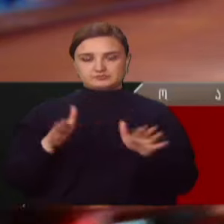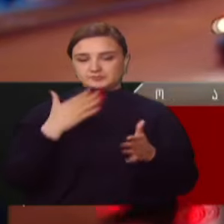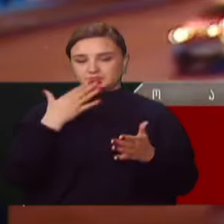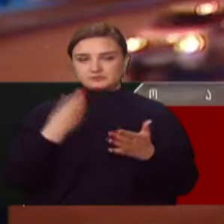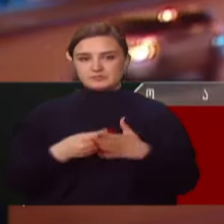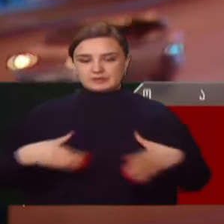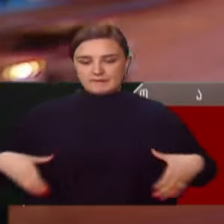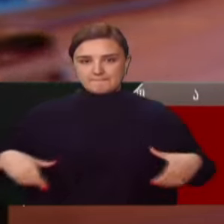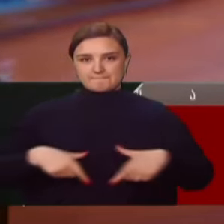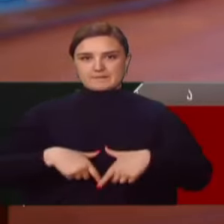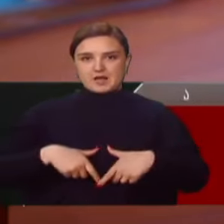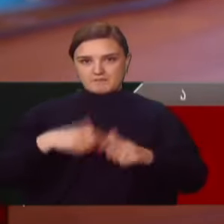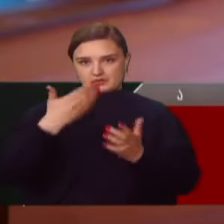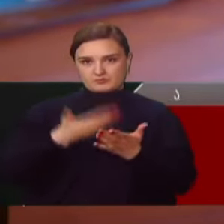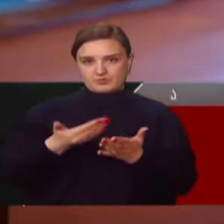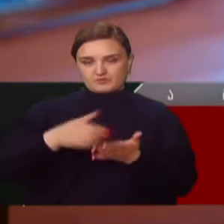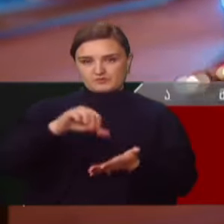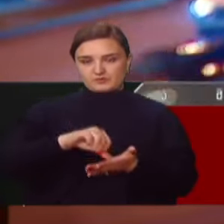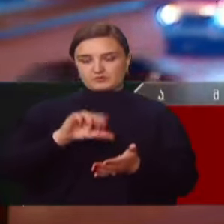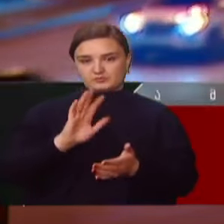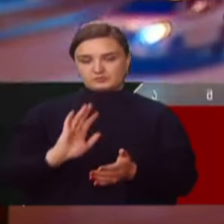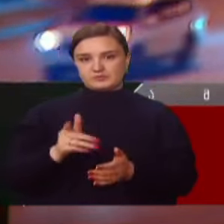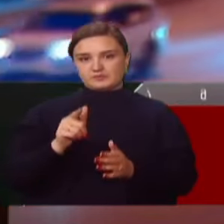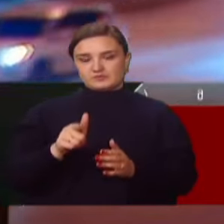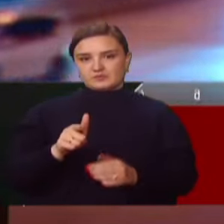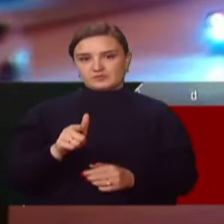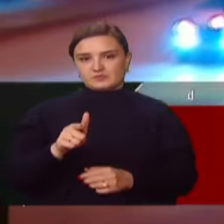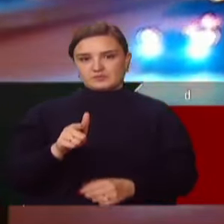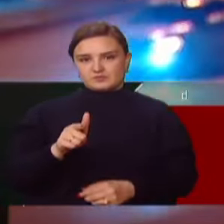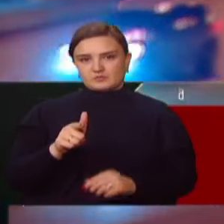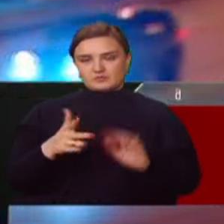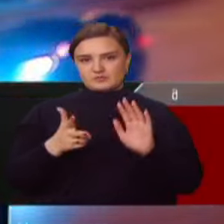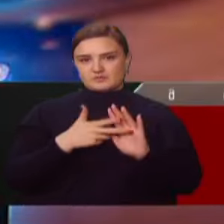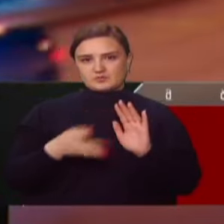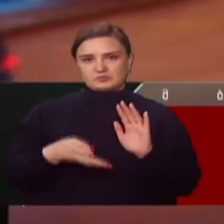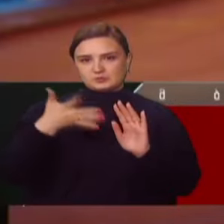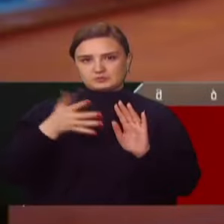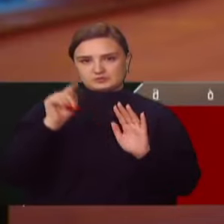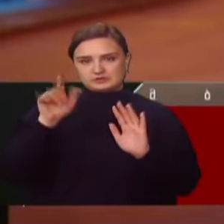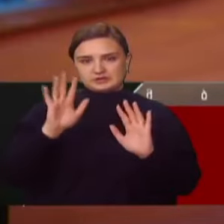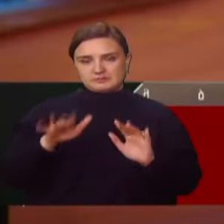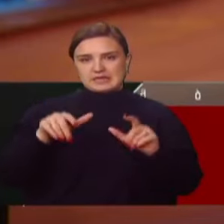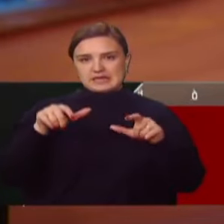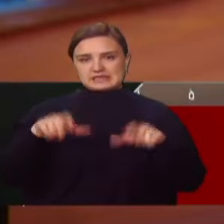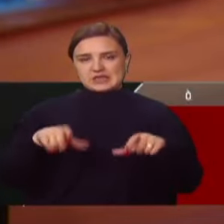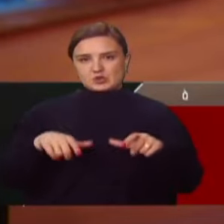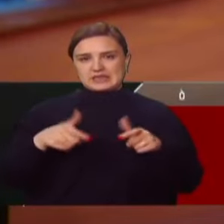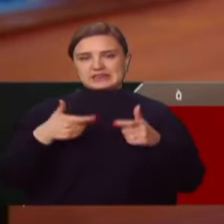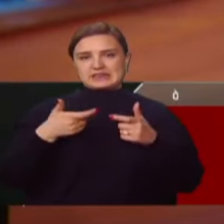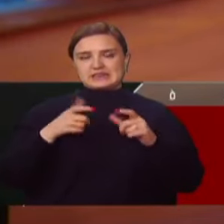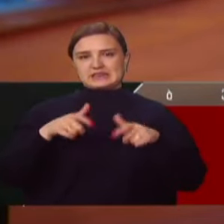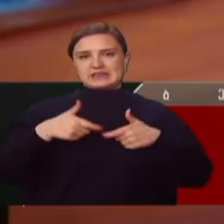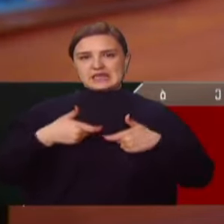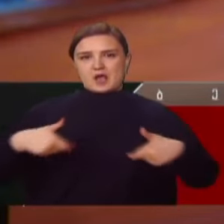საჩემპიონო ქამარს წარადგენს. 20 საათსა და 45 წუთზე იქნება უკვე ილია ბორის პაიჭაძის დინამო არენაზე და მე ყველა